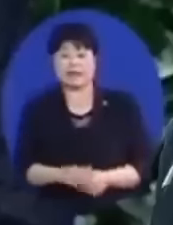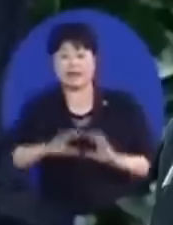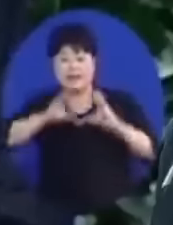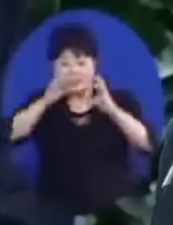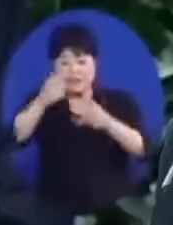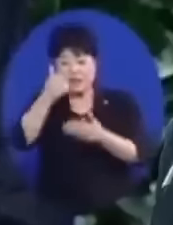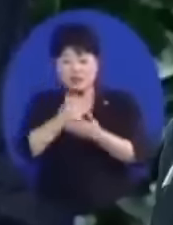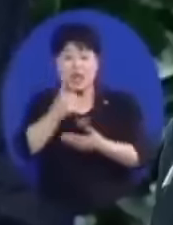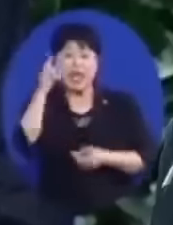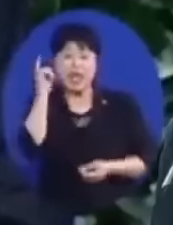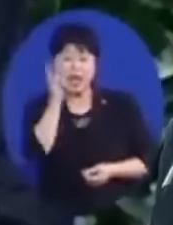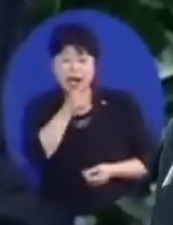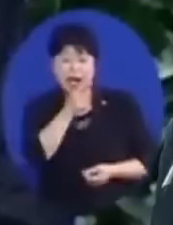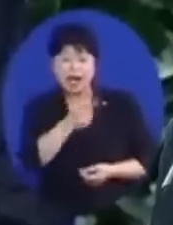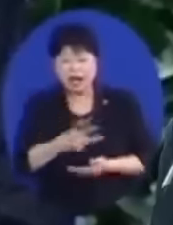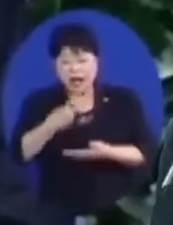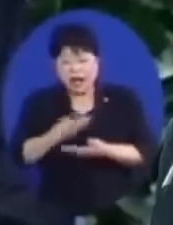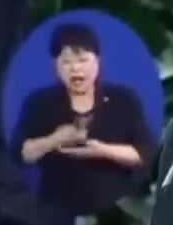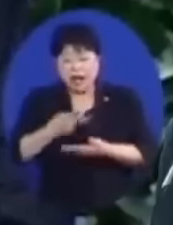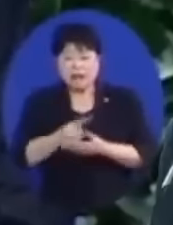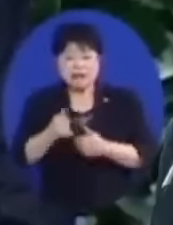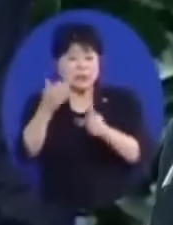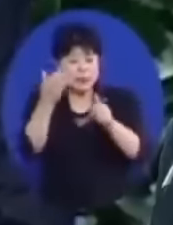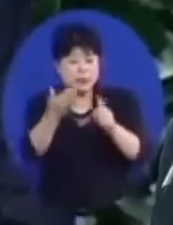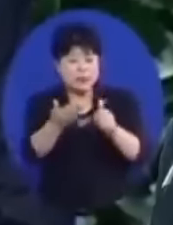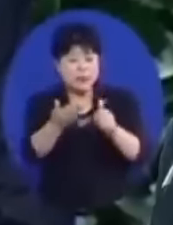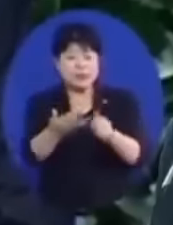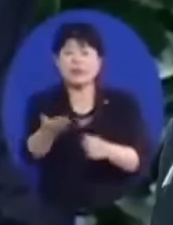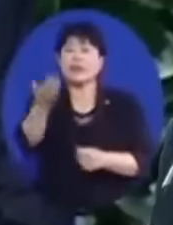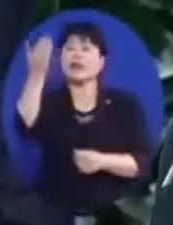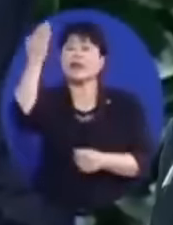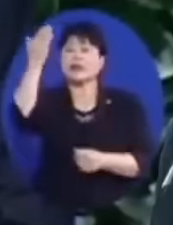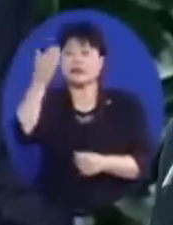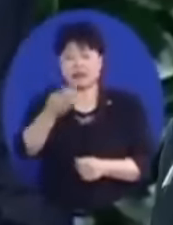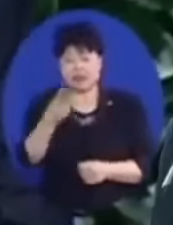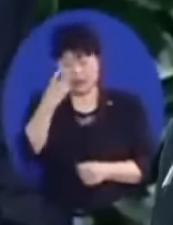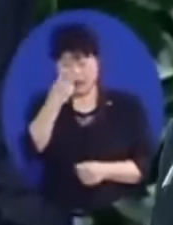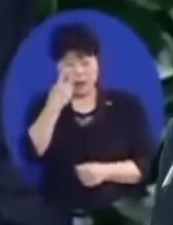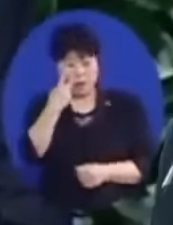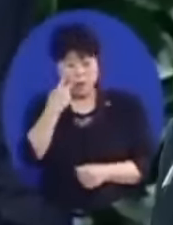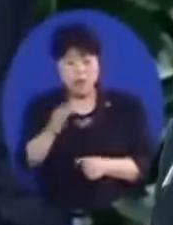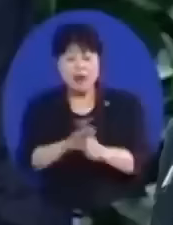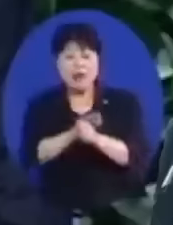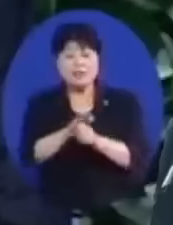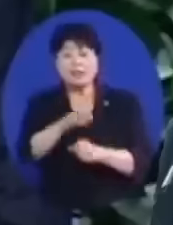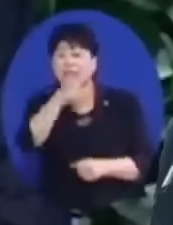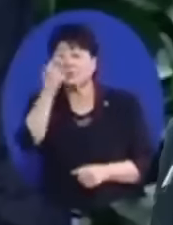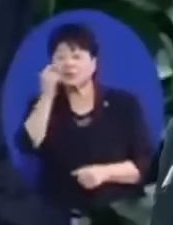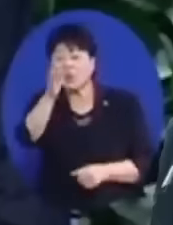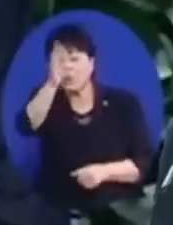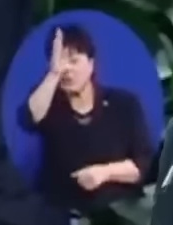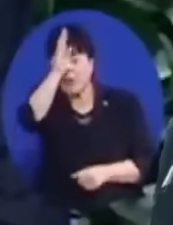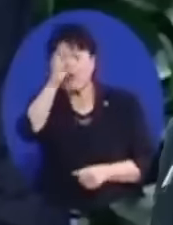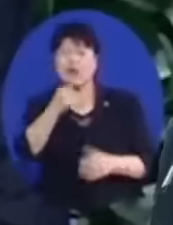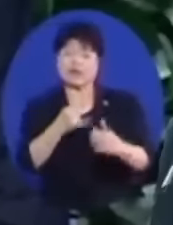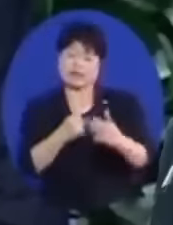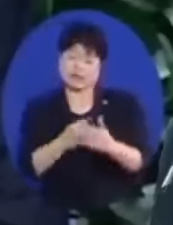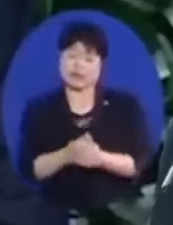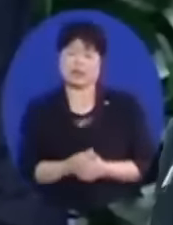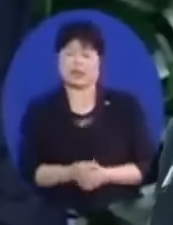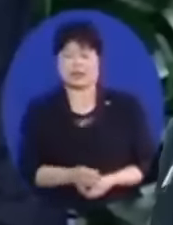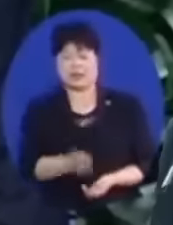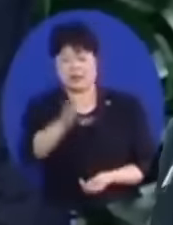세상 죄악으로 몸부림치는 사람들의 과거를 살펴보면 사랑 결핍증에 걸려서 그